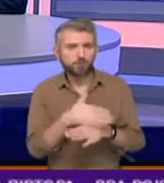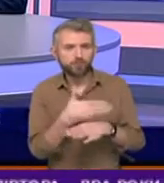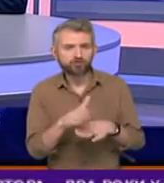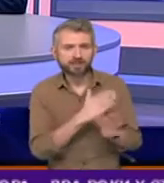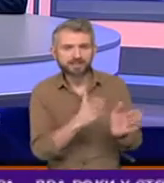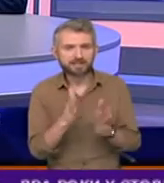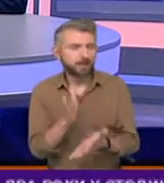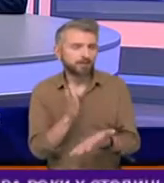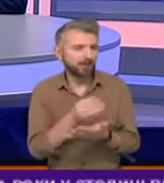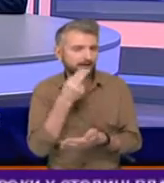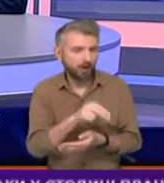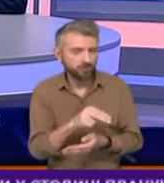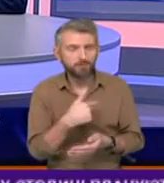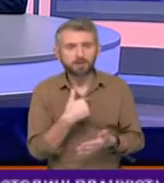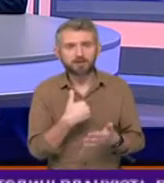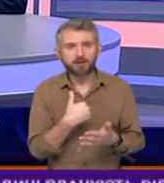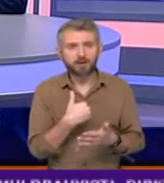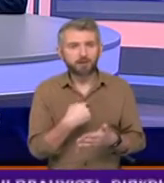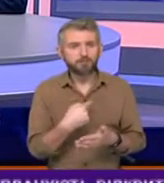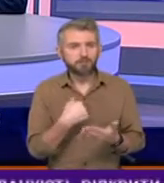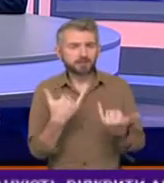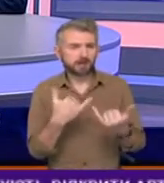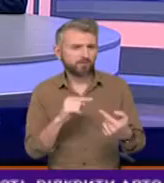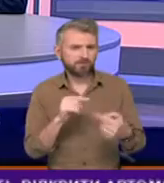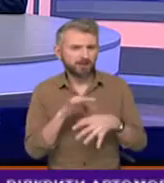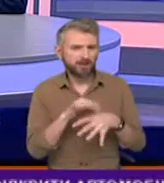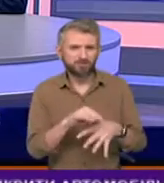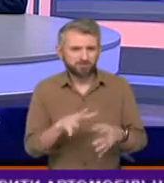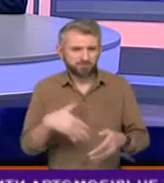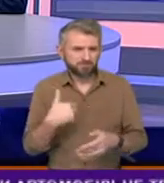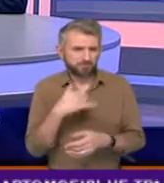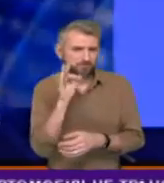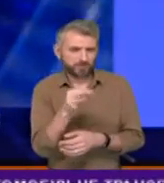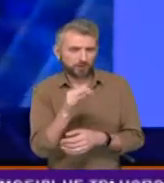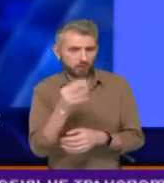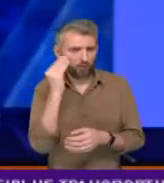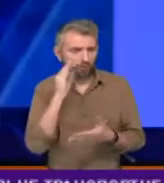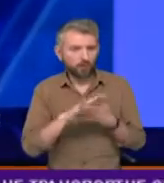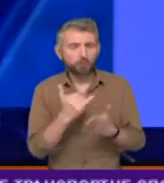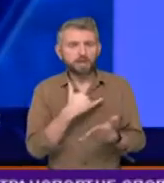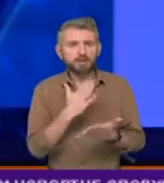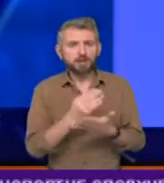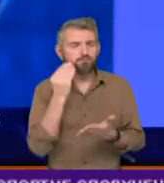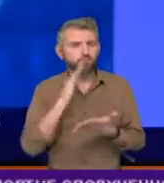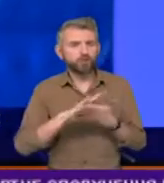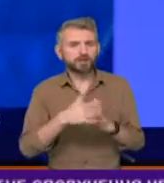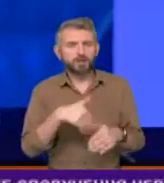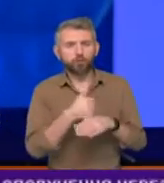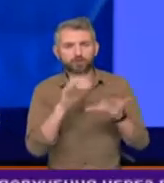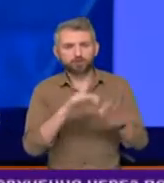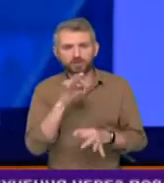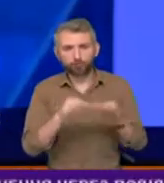системи є краще. Але в будь-якому випадку ми ведемо зараз контрпродуктивну дискусію, тому що у нас є позиція Конституційного суду, згідно з якою